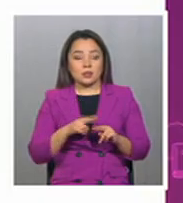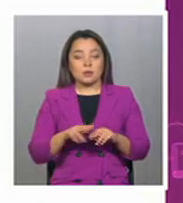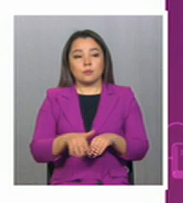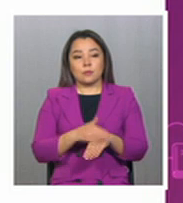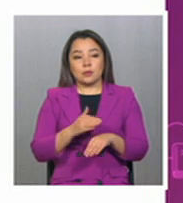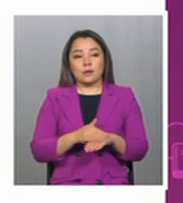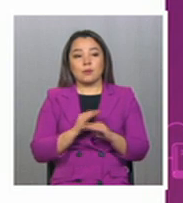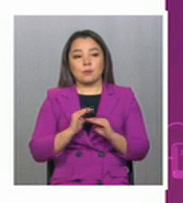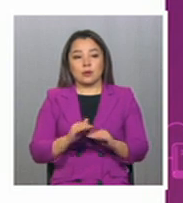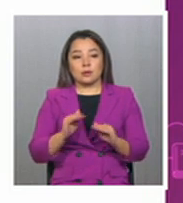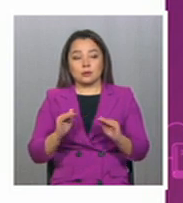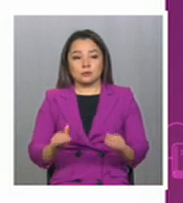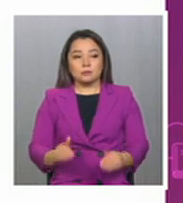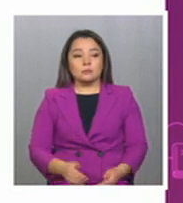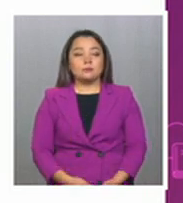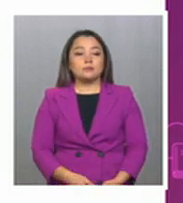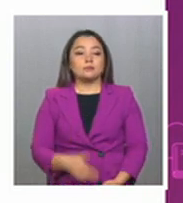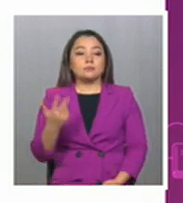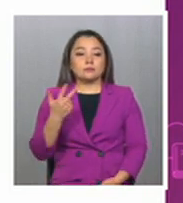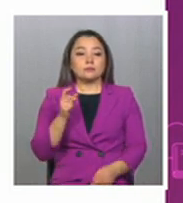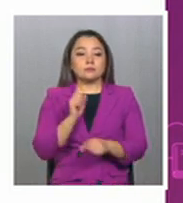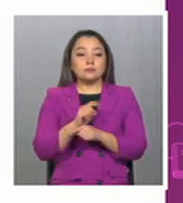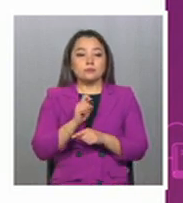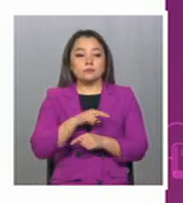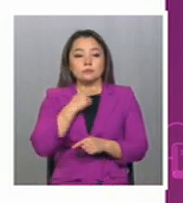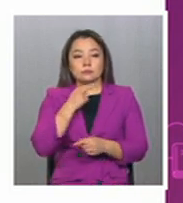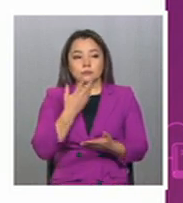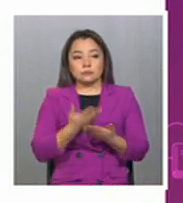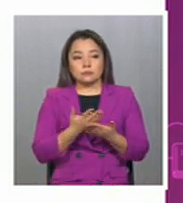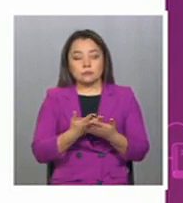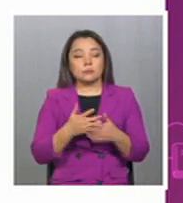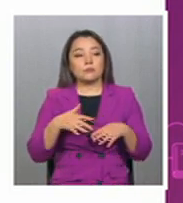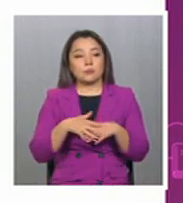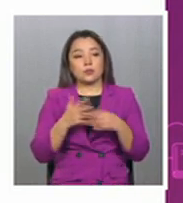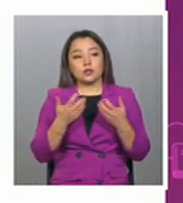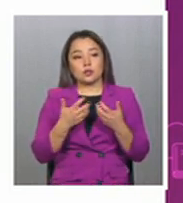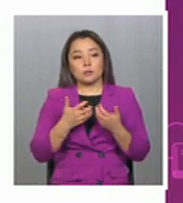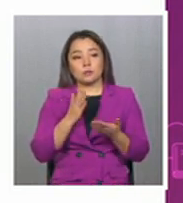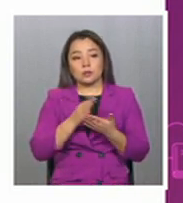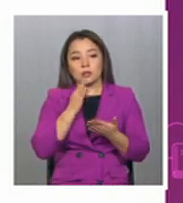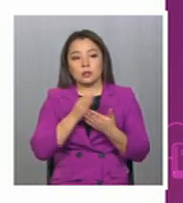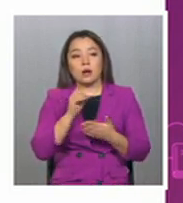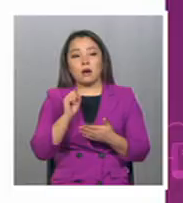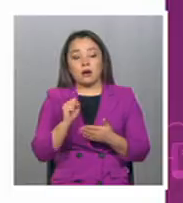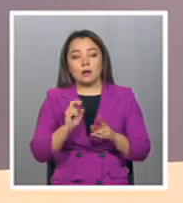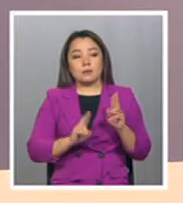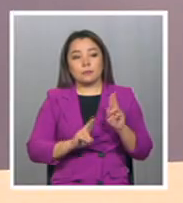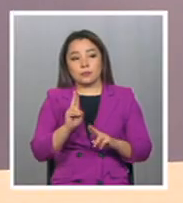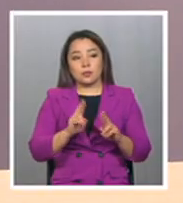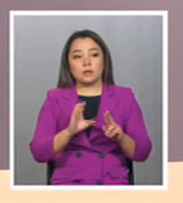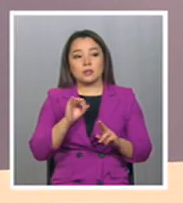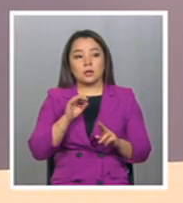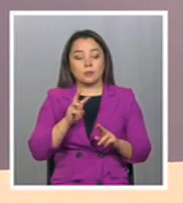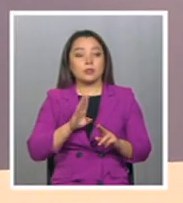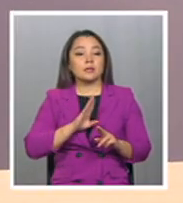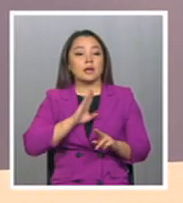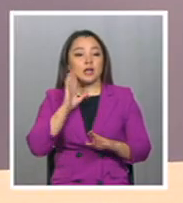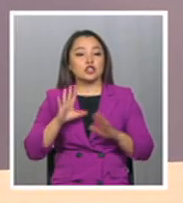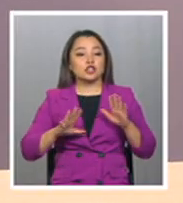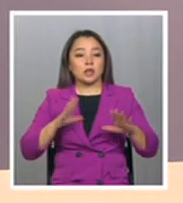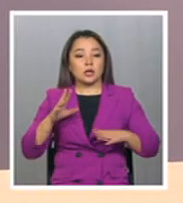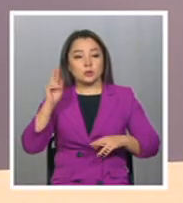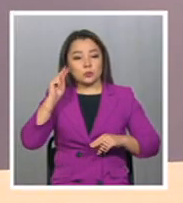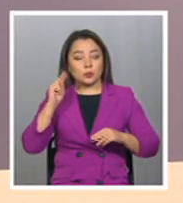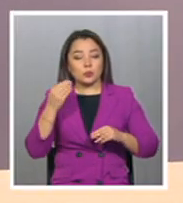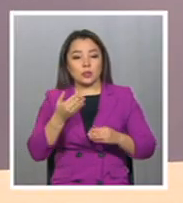балалар. 3-ші тапсырмаға назар аударайық. Есептерді шығарыңдар. А нұсқасы. Сырым таңертеңгілік